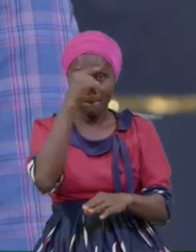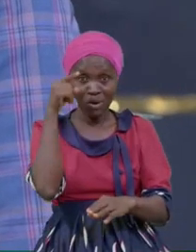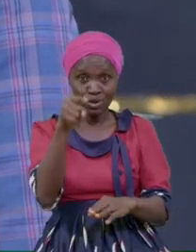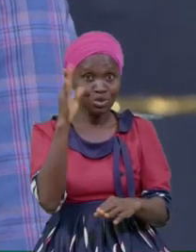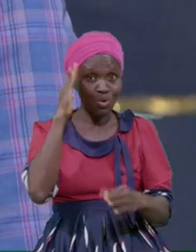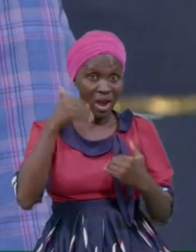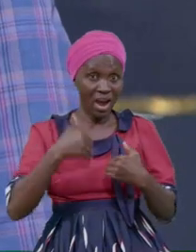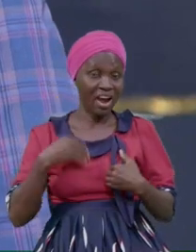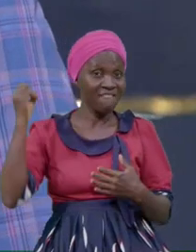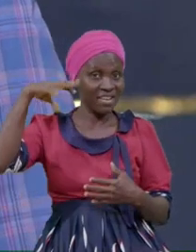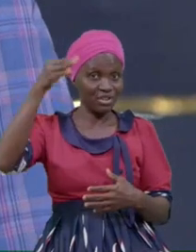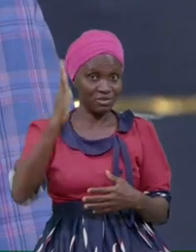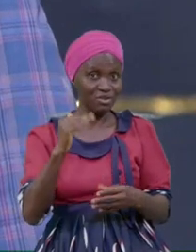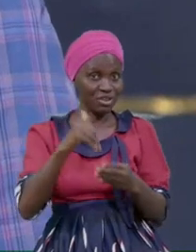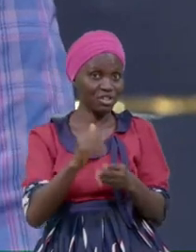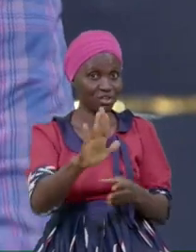de Dieu dans ta vie.